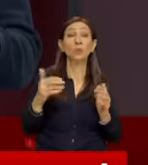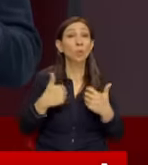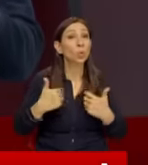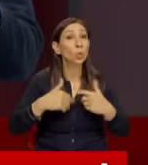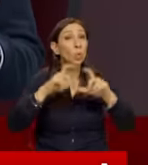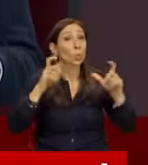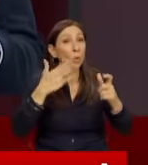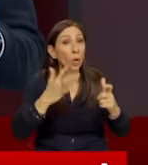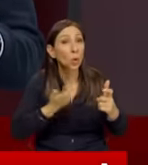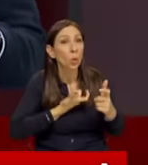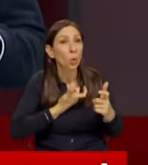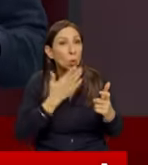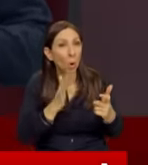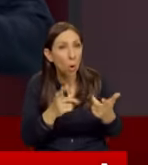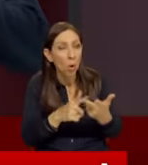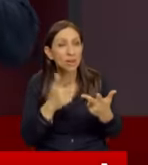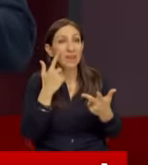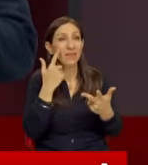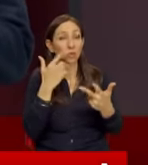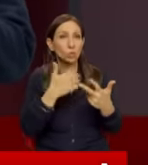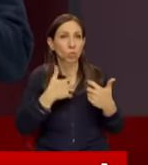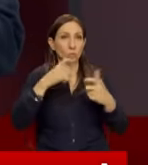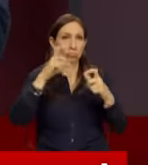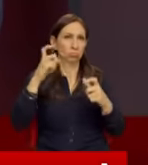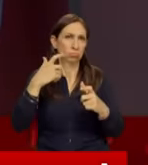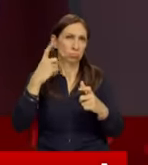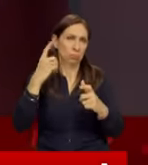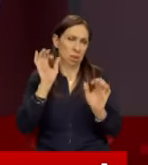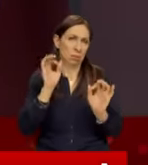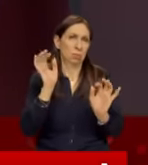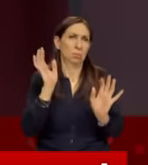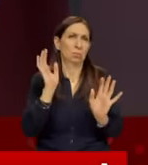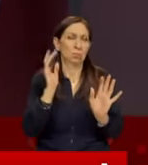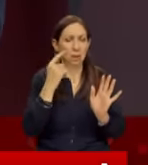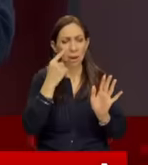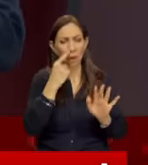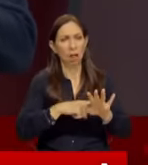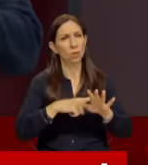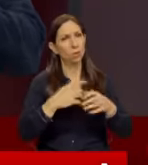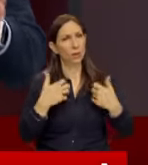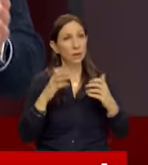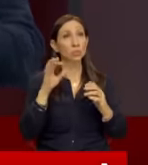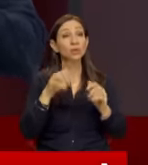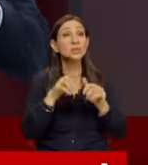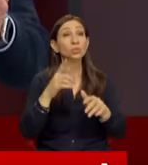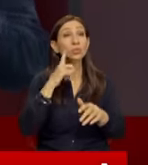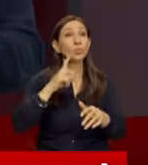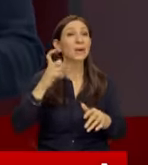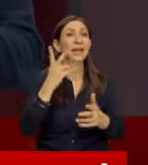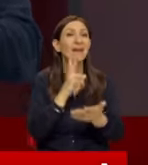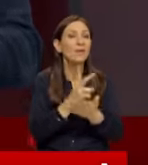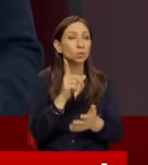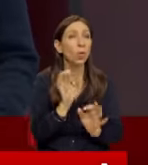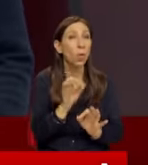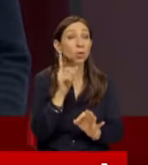kalmadı ortada, hukuk da kalmadı. Normalde devlet kurumlarına itibar edilirdi. Bu bizim sistemimizde artık Cumhurbaşkanı ne karar veriyorsa